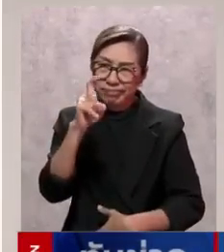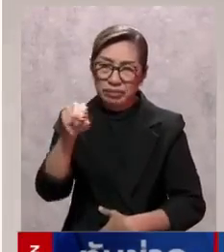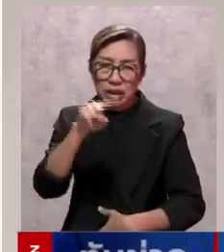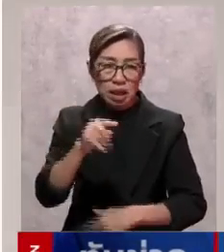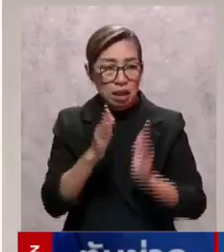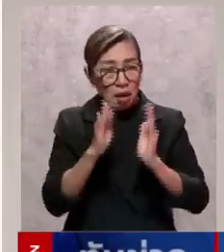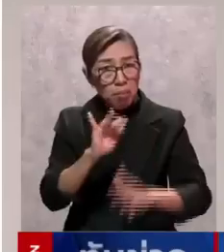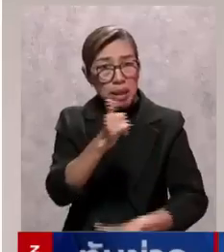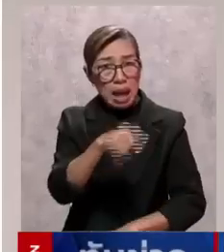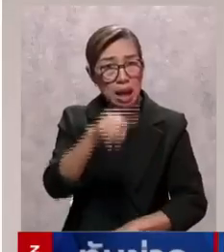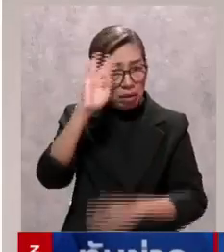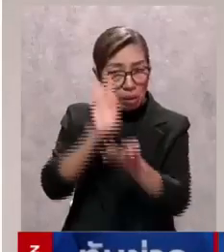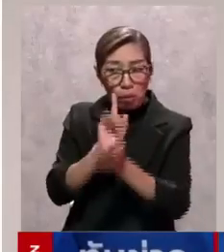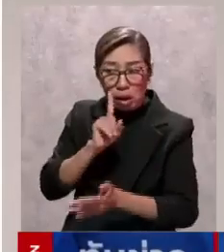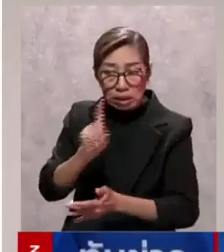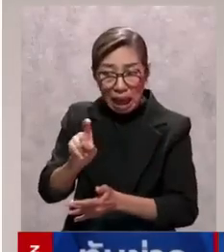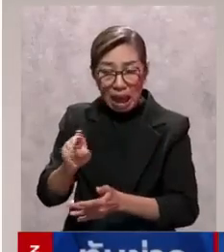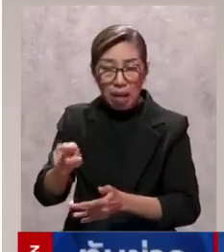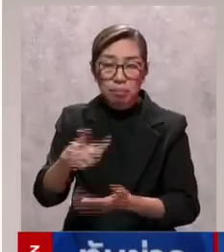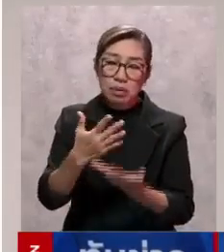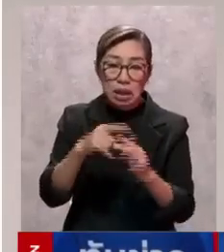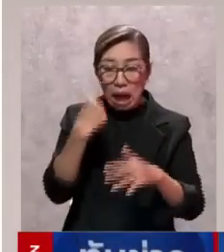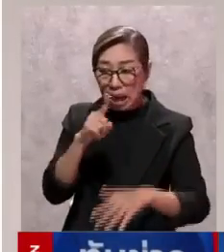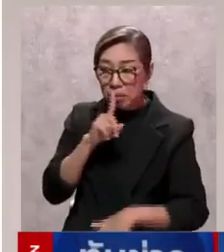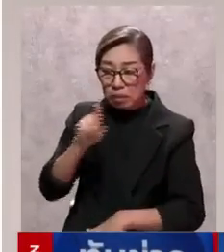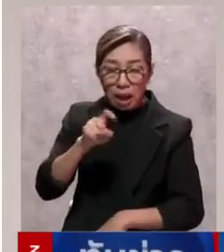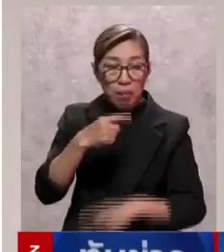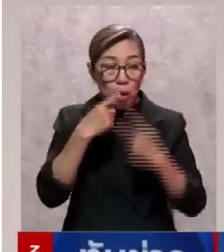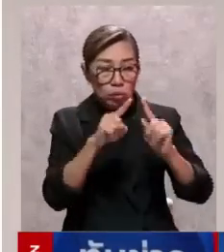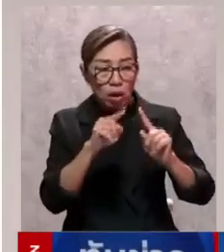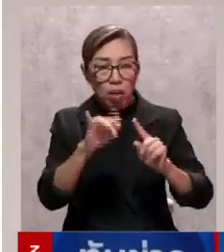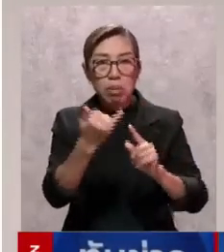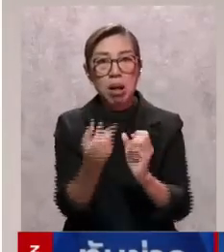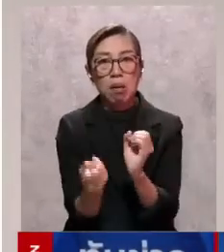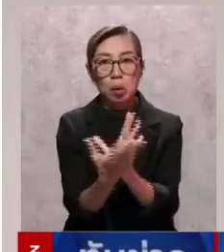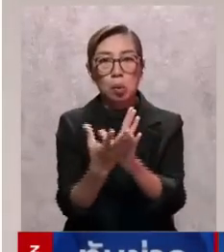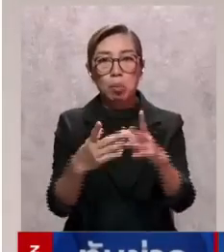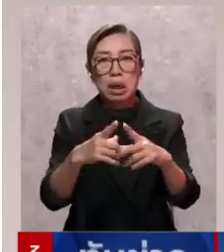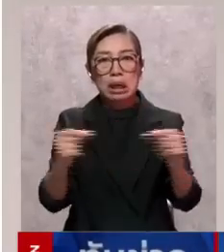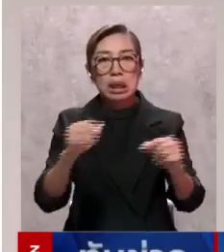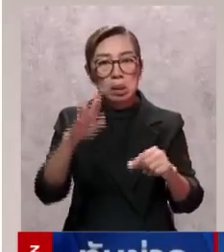ต่อรูปคดีตามคำแนะนำของทนายความของครอบครัวก็เลยต้องขอเวลา